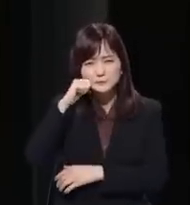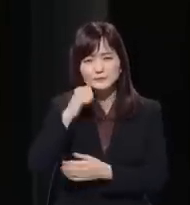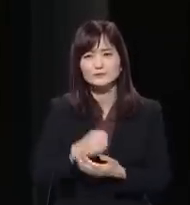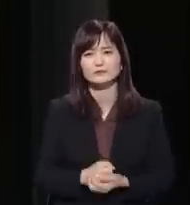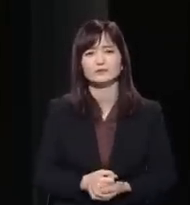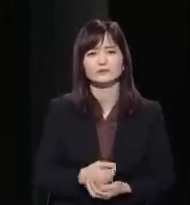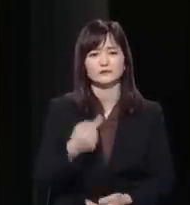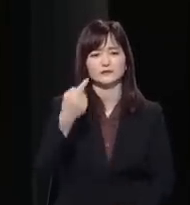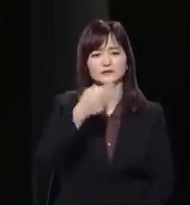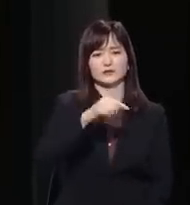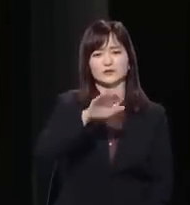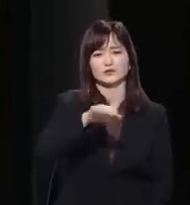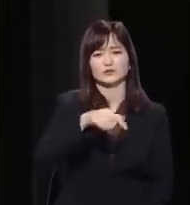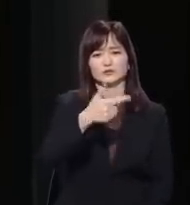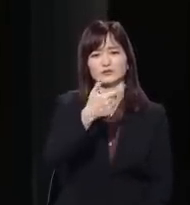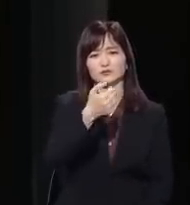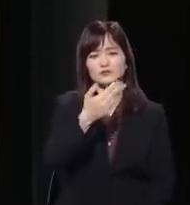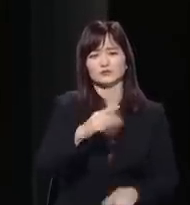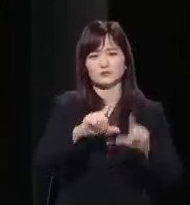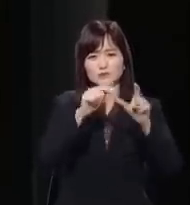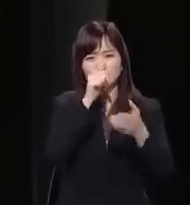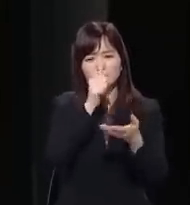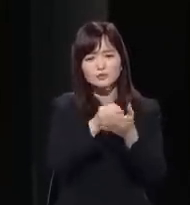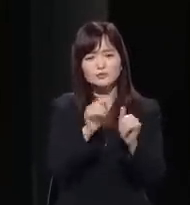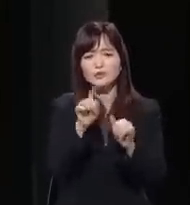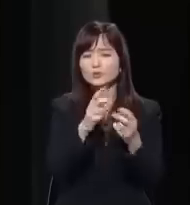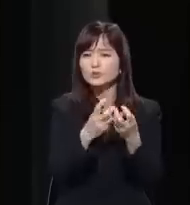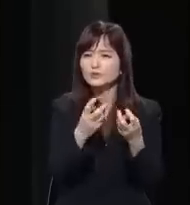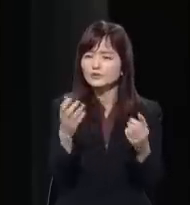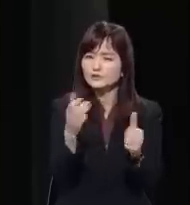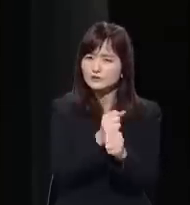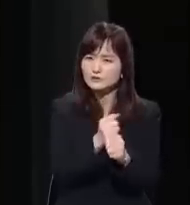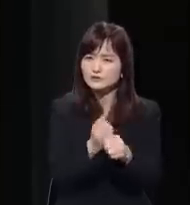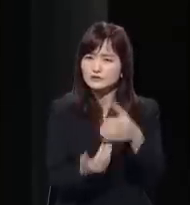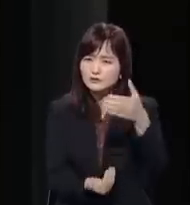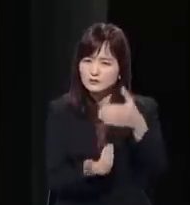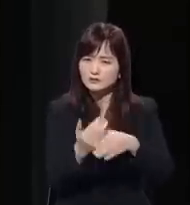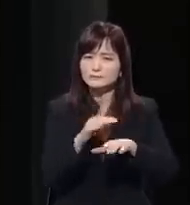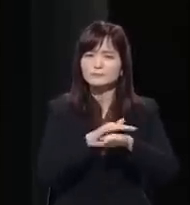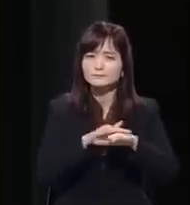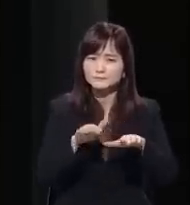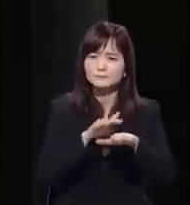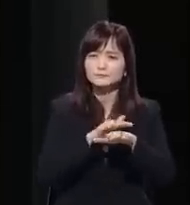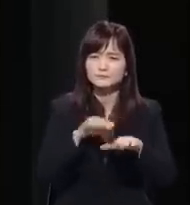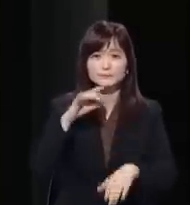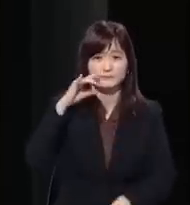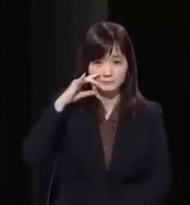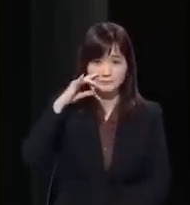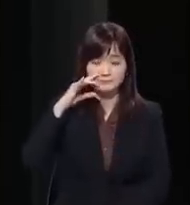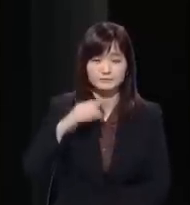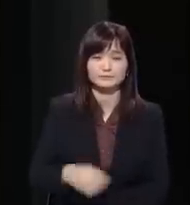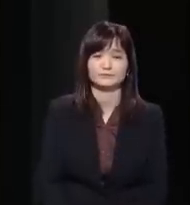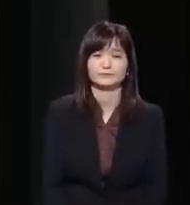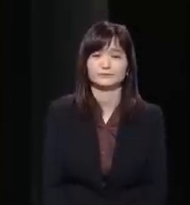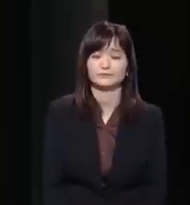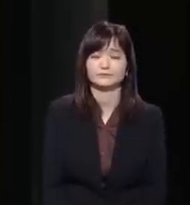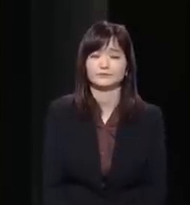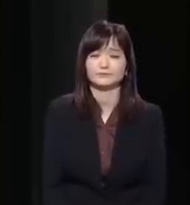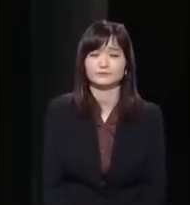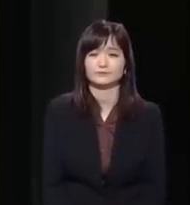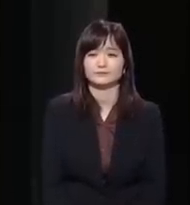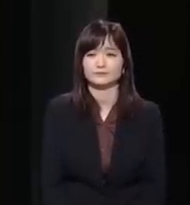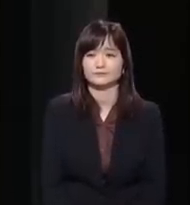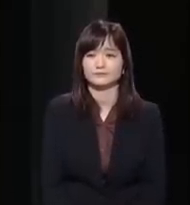68년도 이럴 때는 정말 범인을 어떻게 잡고 사건을 해결했을까 참 궁금합니다 자 이기자